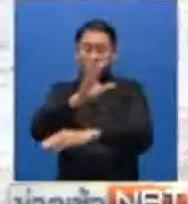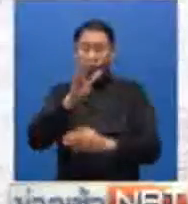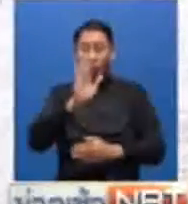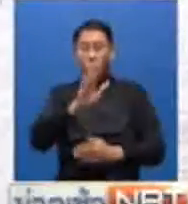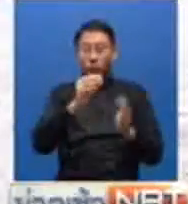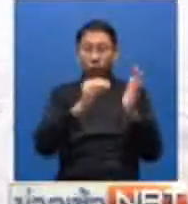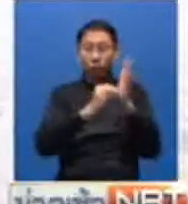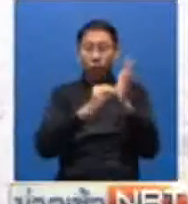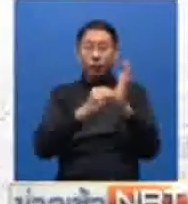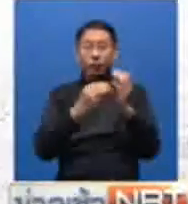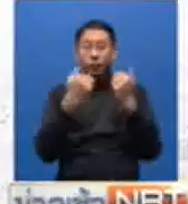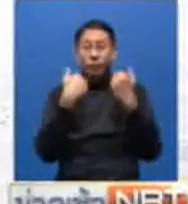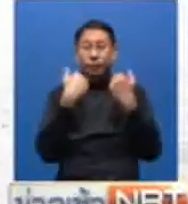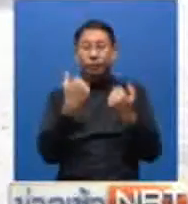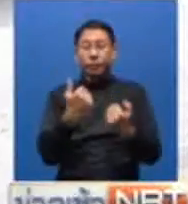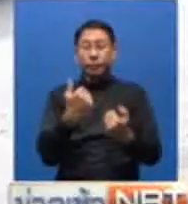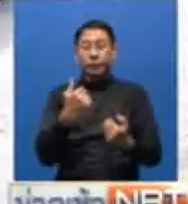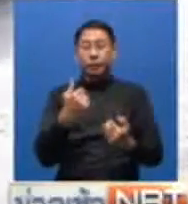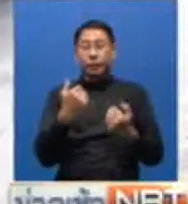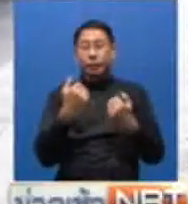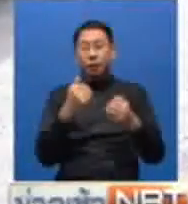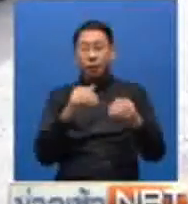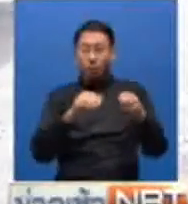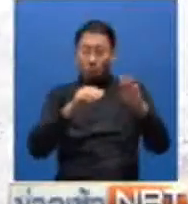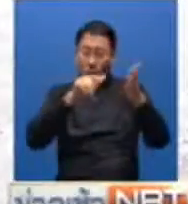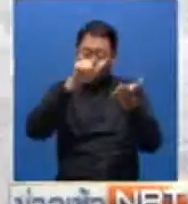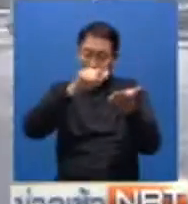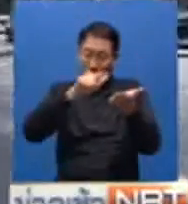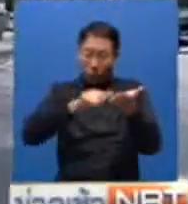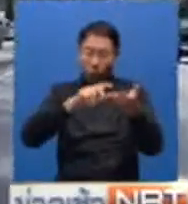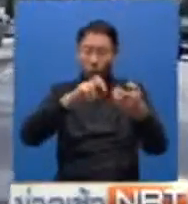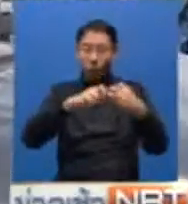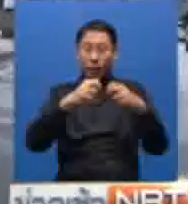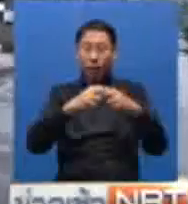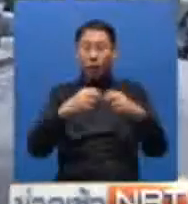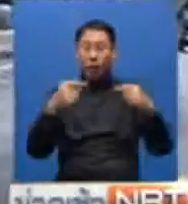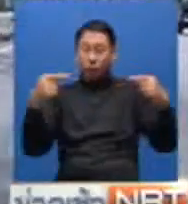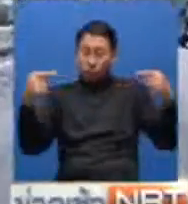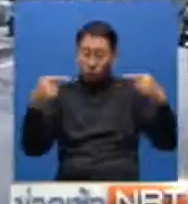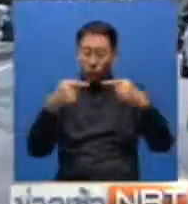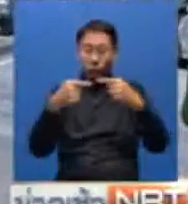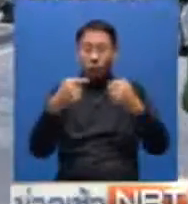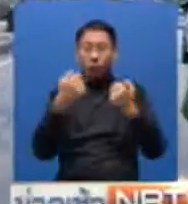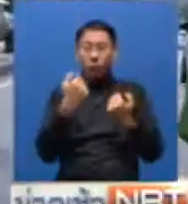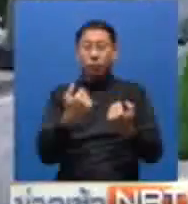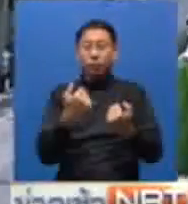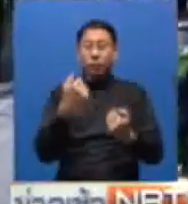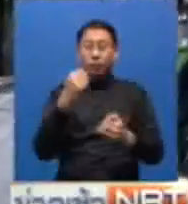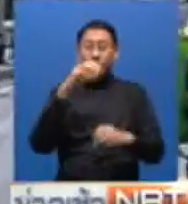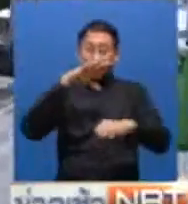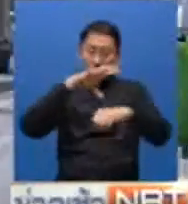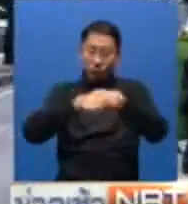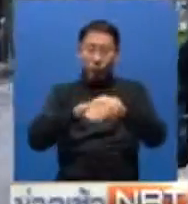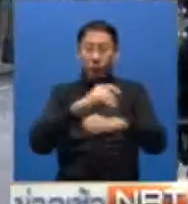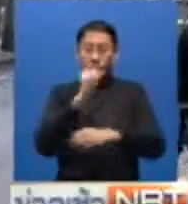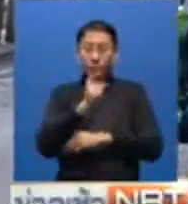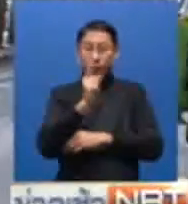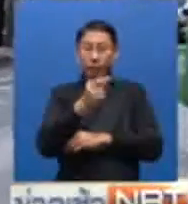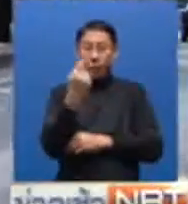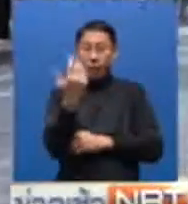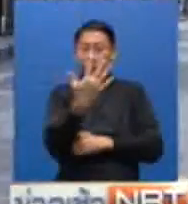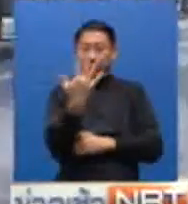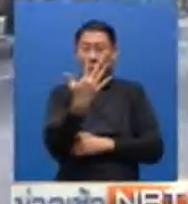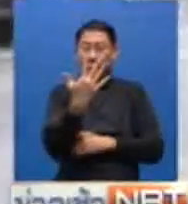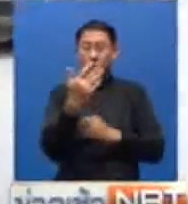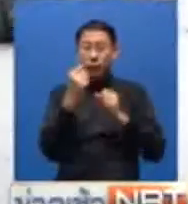พแม้การล็อกล้อจะไม่ได้เป็นการลดการจราจรติดขัดโดยตรงเหมือนนโยบายจับจริง5จอมหรือนโยบาย5จริงที่เน้นจับ